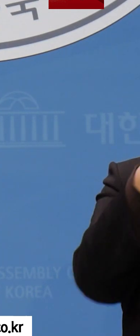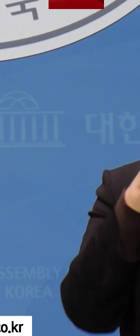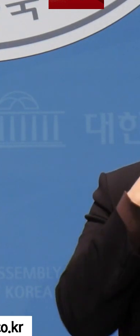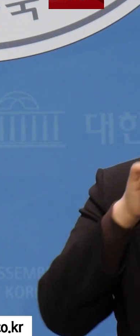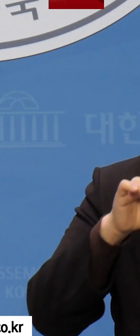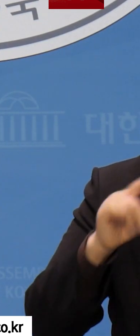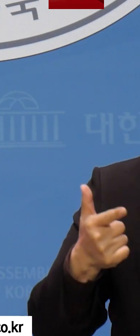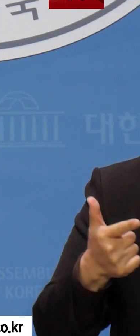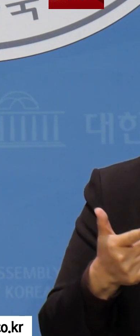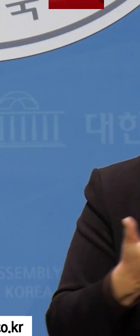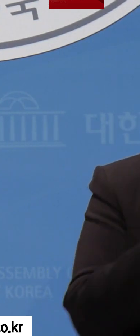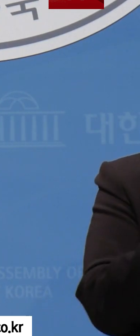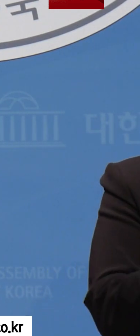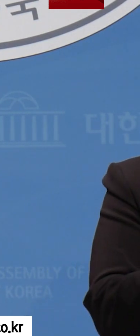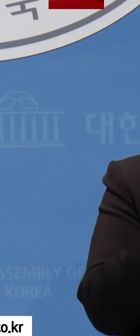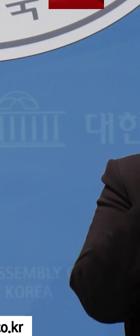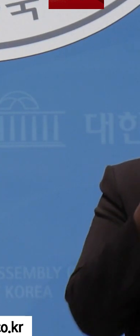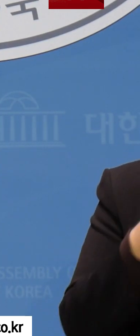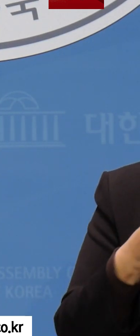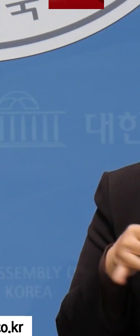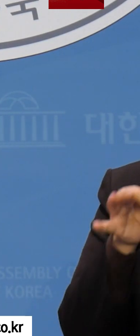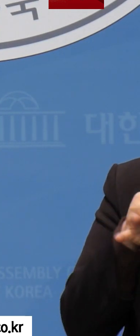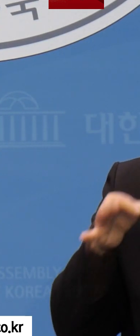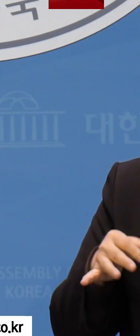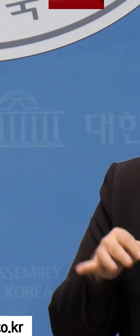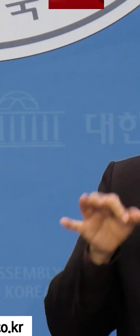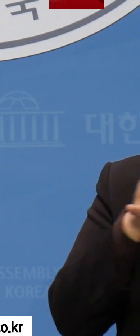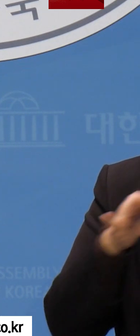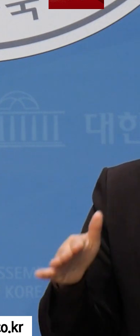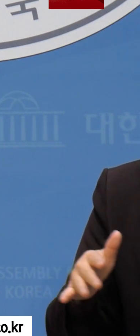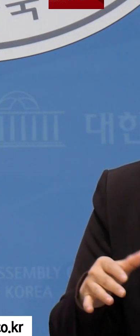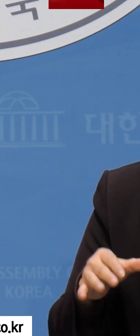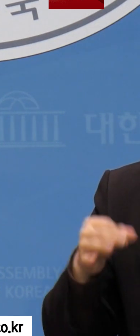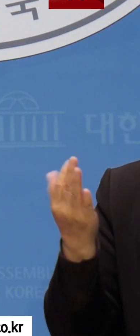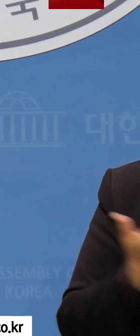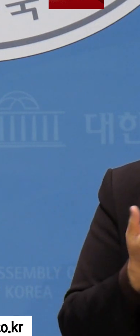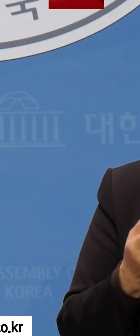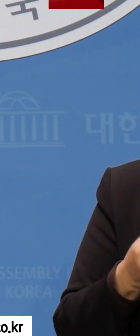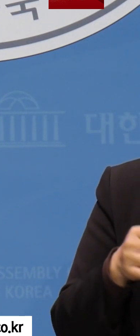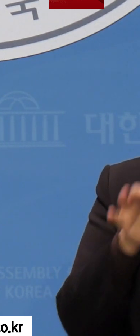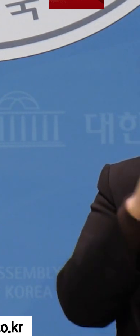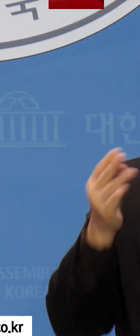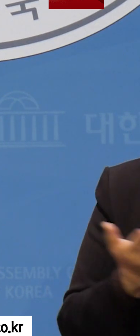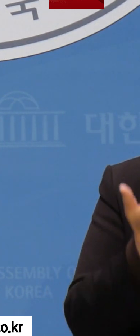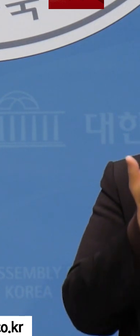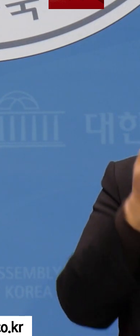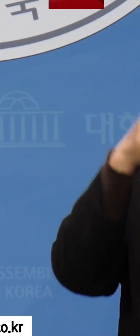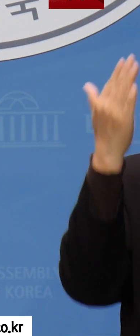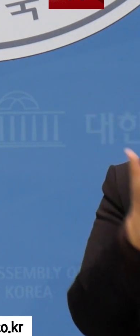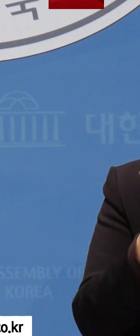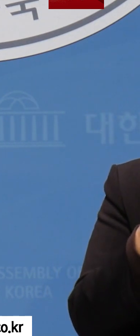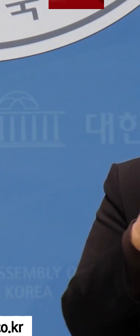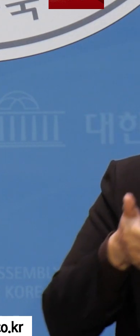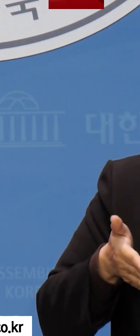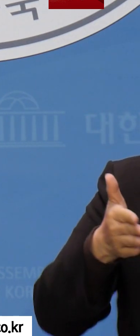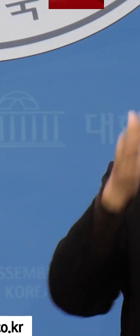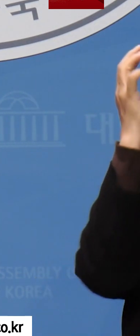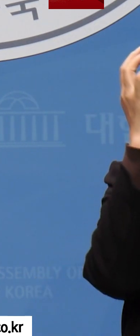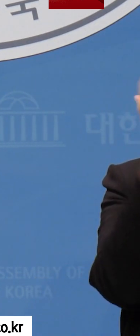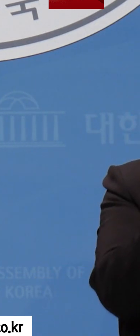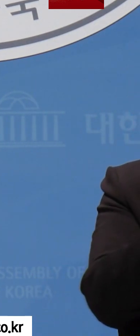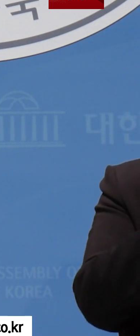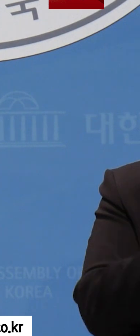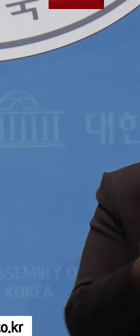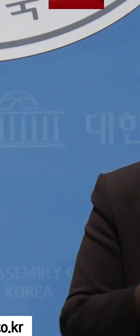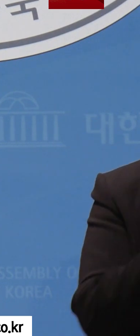아니라 부산, 밀양, 통영, 김해, 양산 등으로 향하는 도로의 혼잡도로는 매우 심각한 수준으로